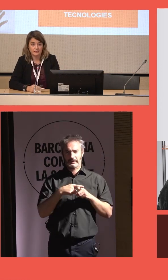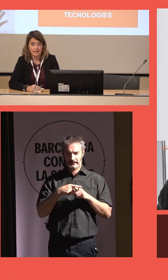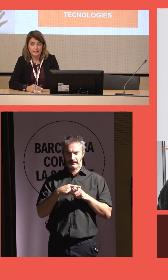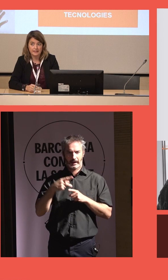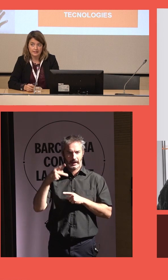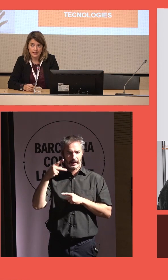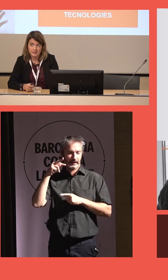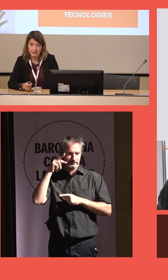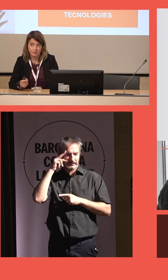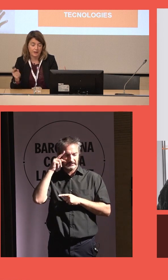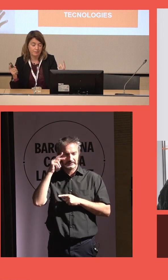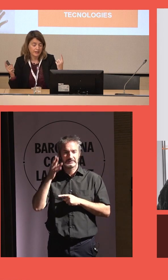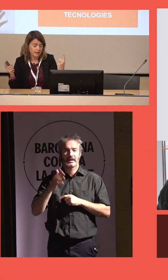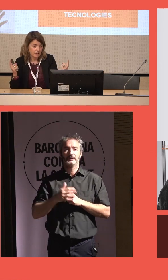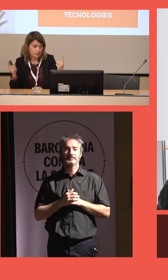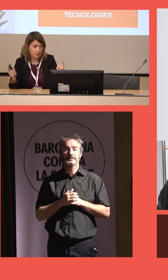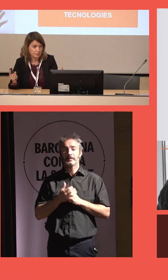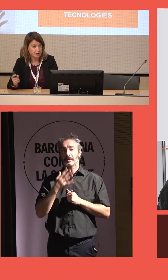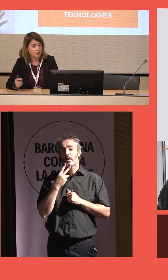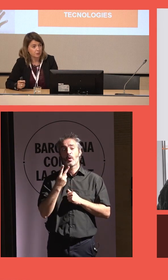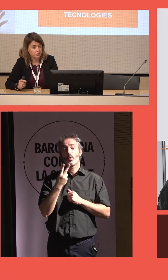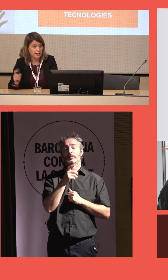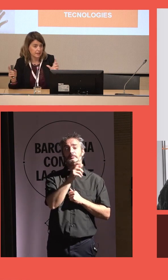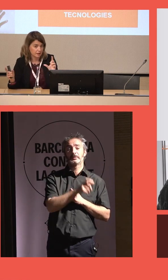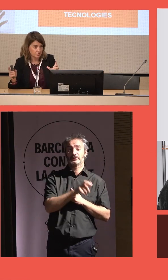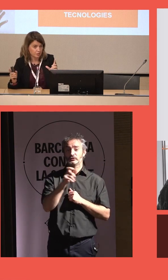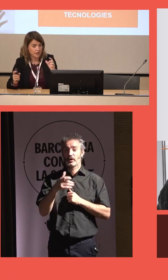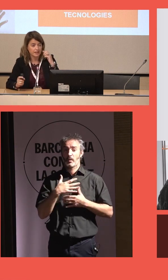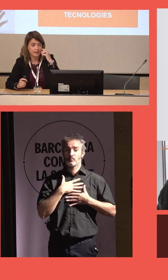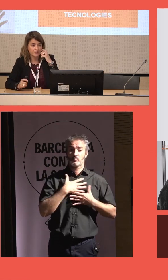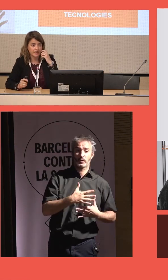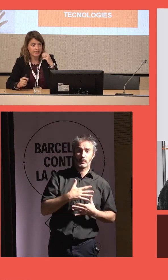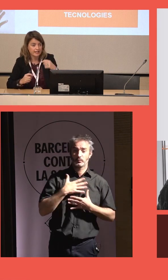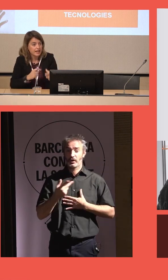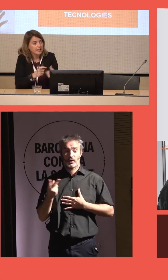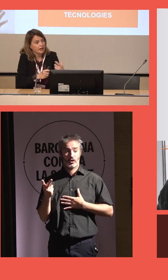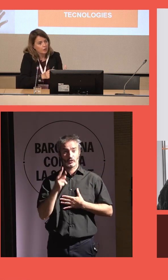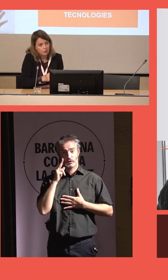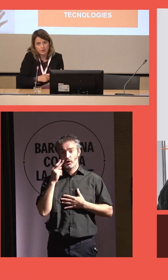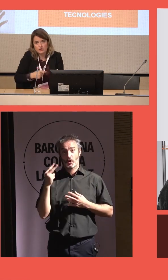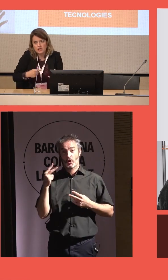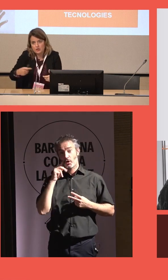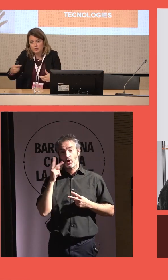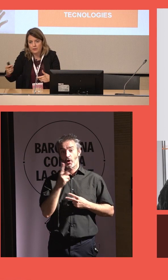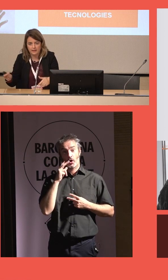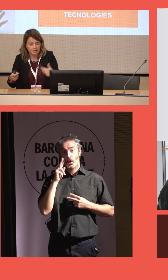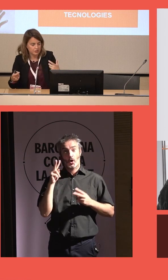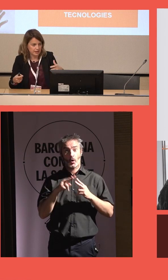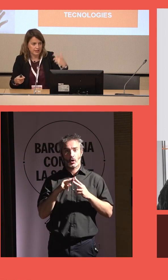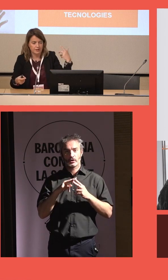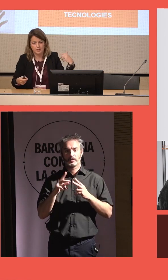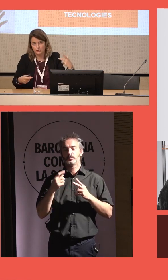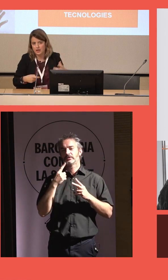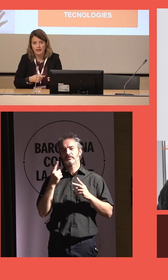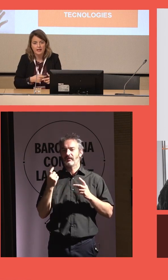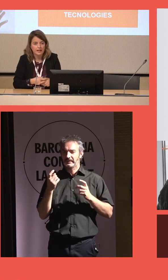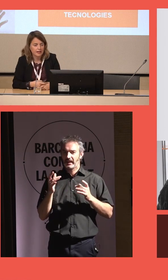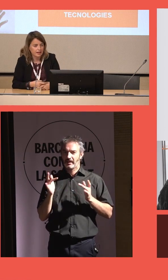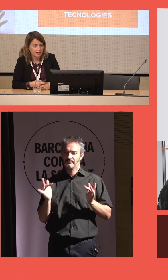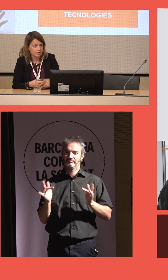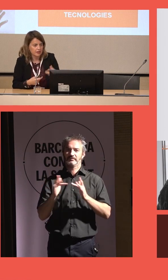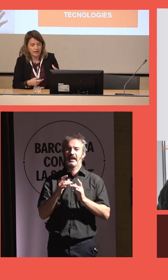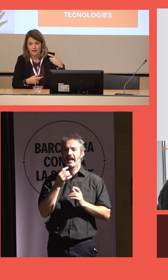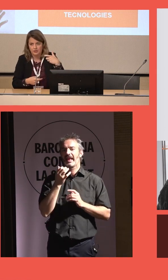afins de fet intentem sempre les dues persones voluntàries que no es coneixen entre elles que alguna doncs hagi compartit no sé si la persona